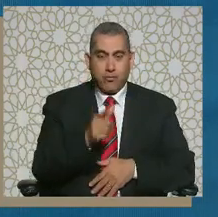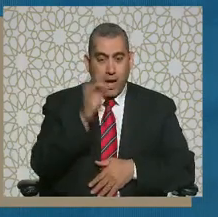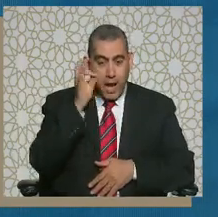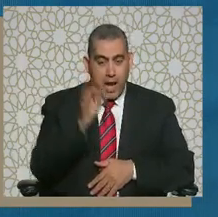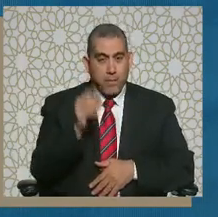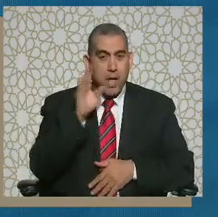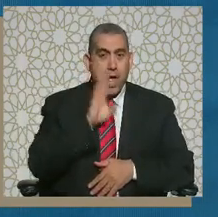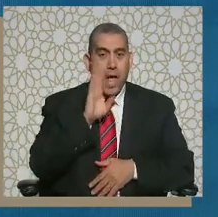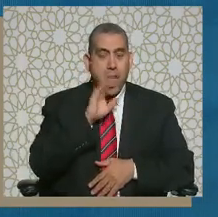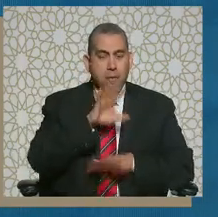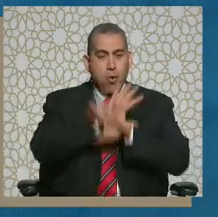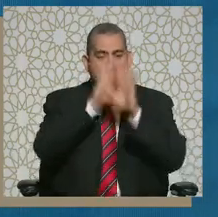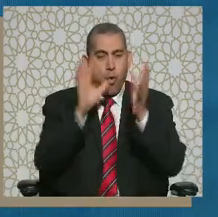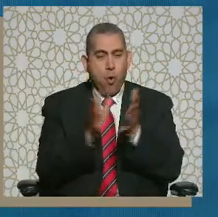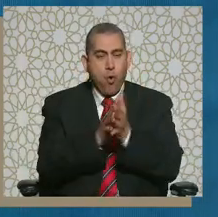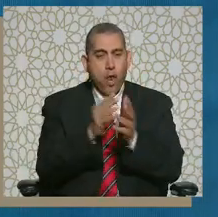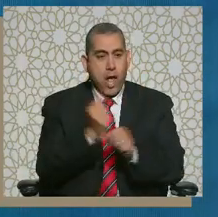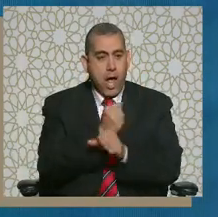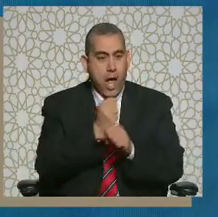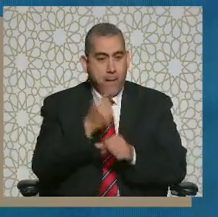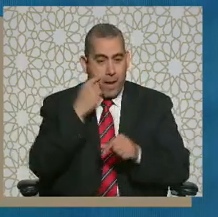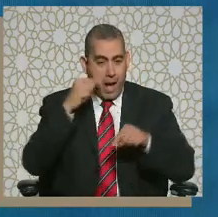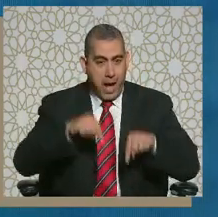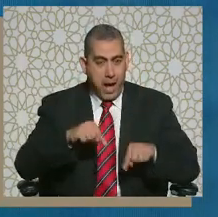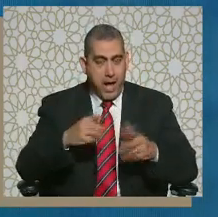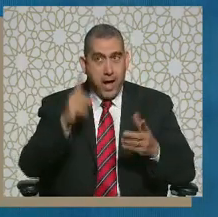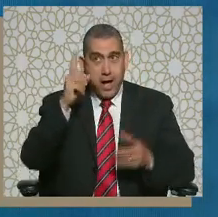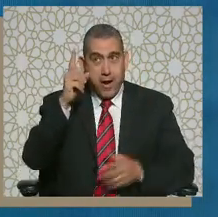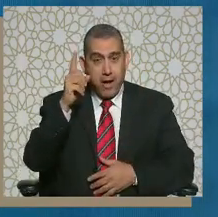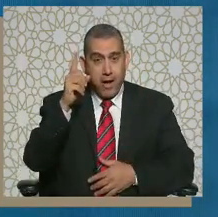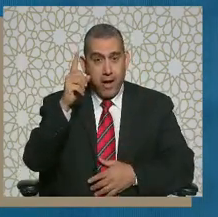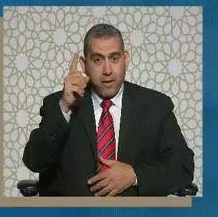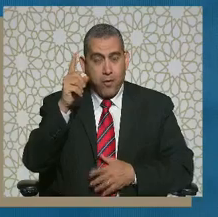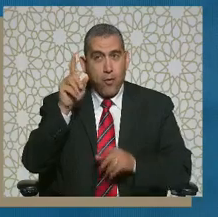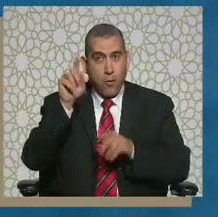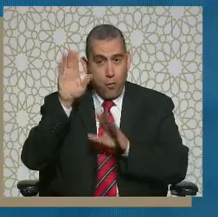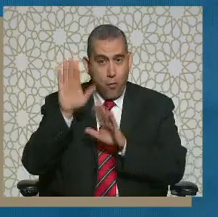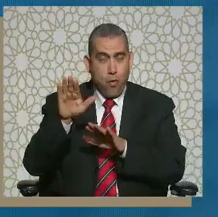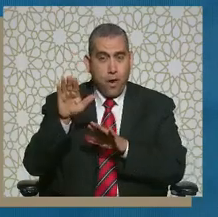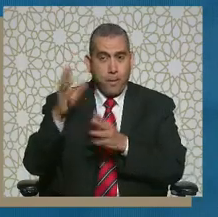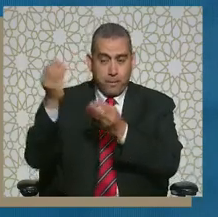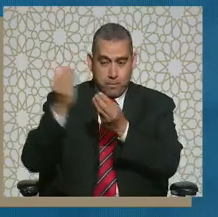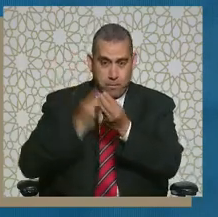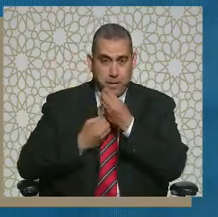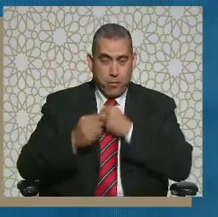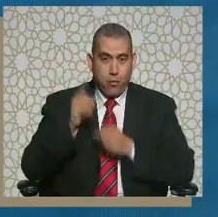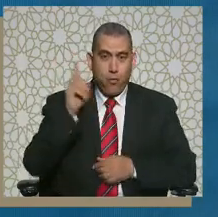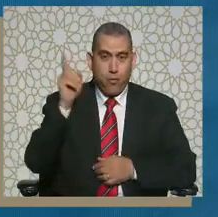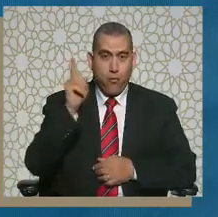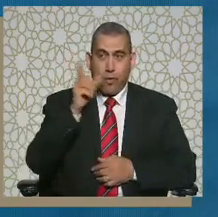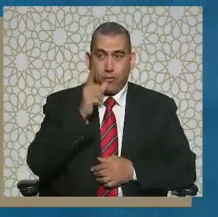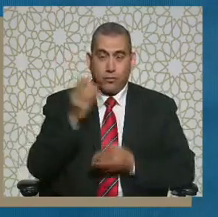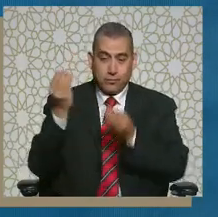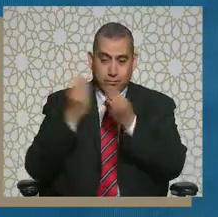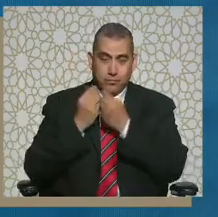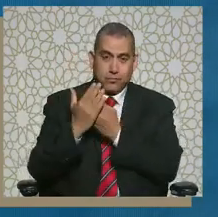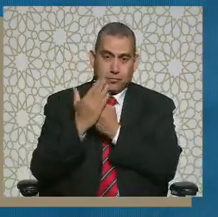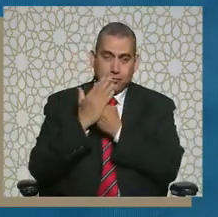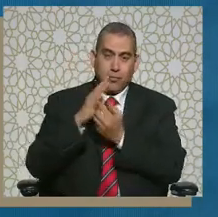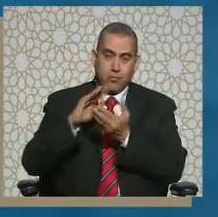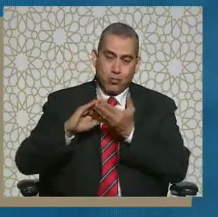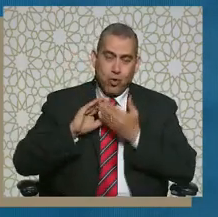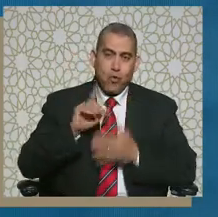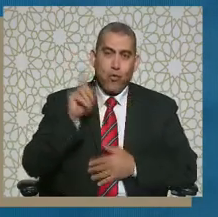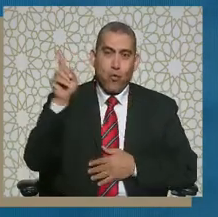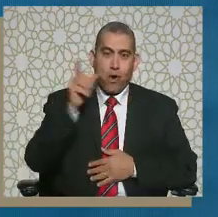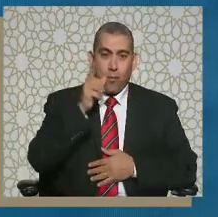ان كل شيء بنعمله في حياتنا ربنا هو اللي بيبعتهالك وهو اللي بيعنا عليه